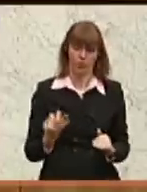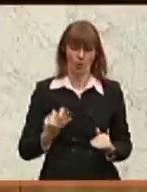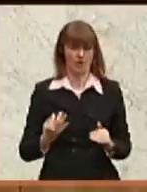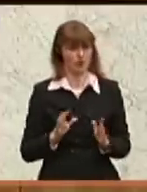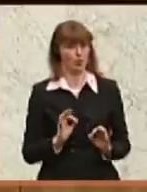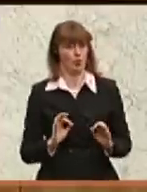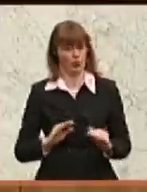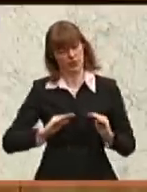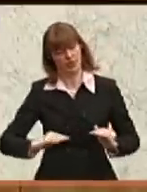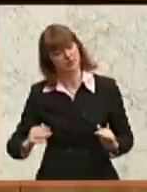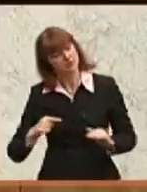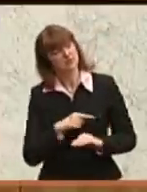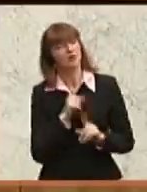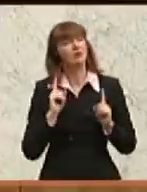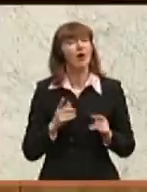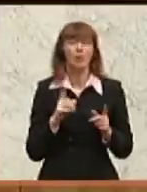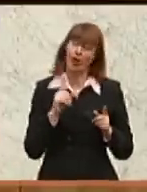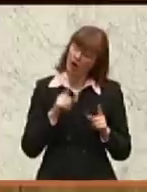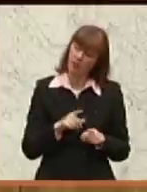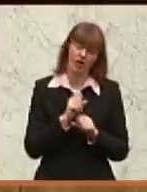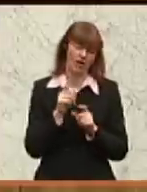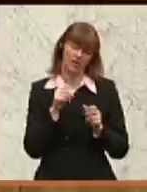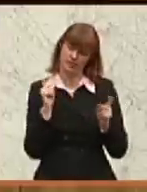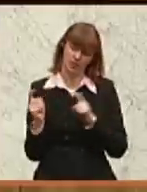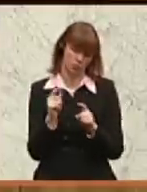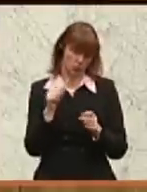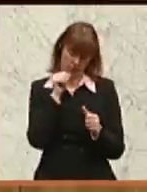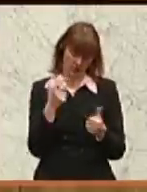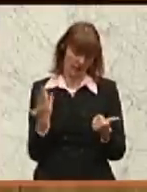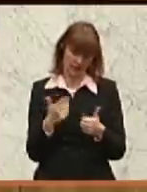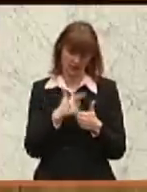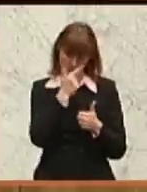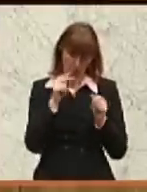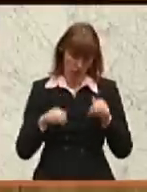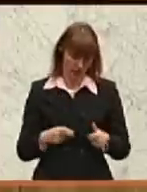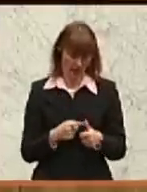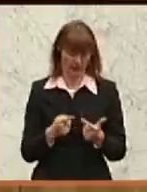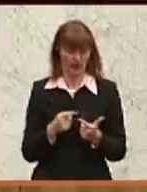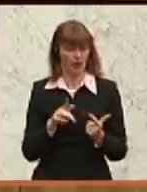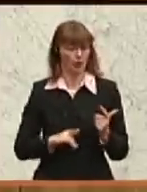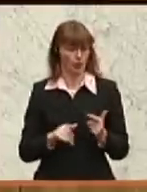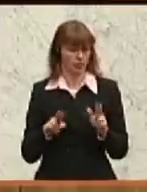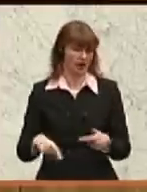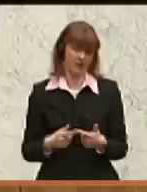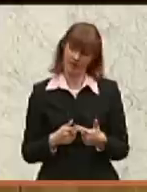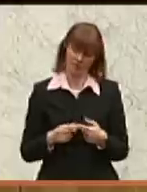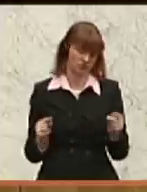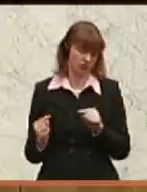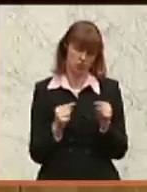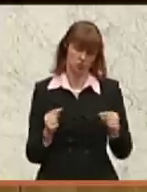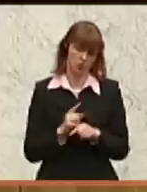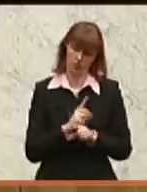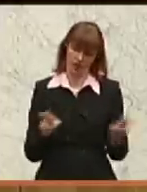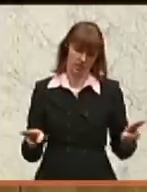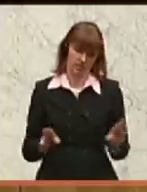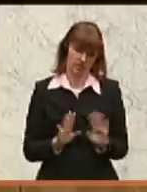ganz klare Punkte, über die wir nicht diskutieren werden. Das sind die Menschenrechte, das sind die Grundrechte. Hier ist ganz klar, und deswegen ist die Frage mit